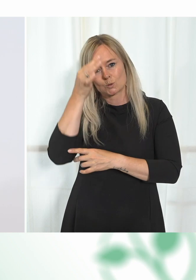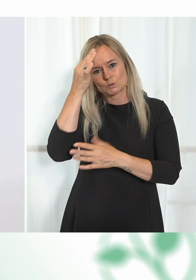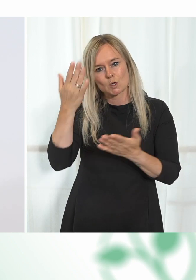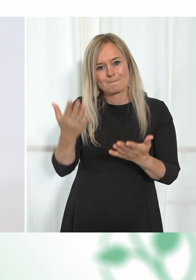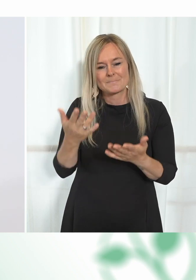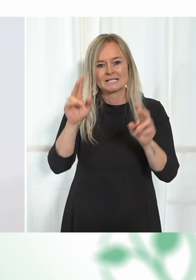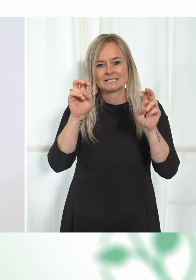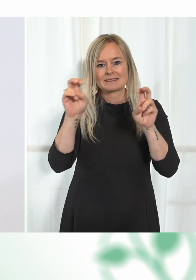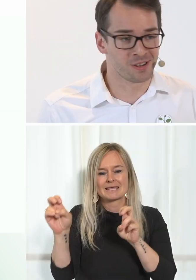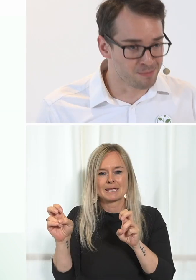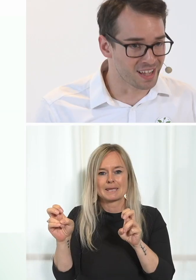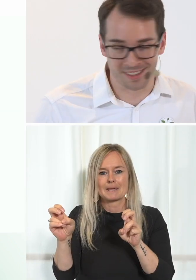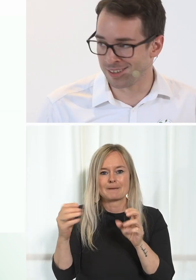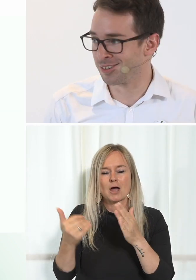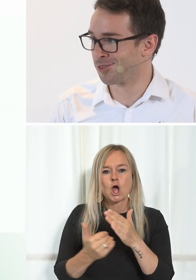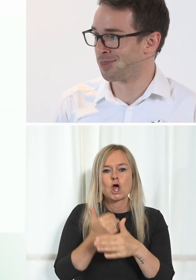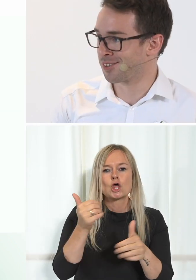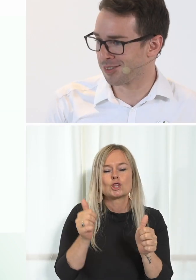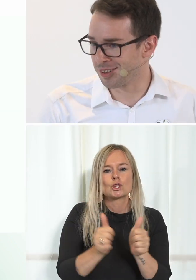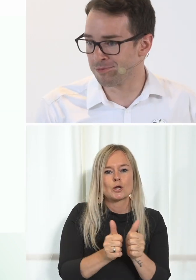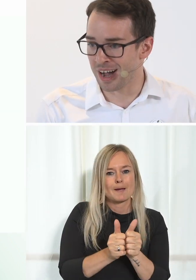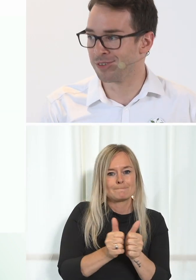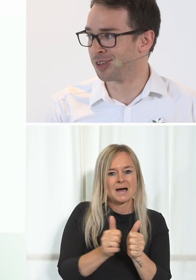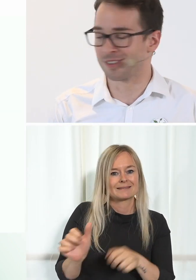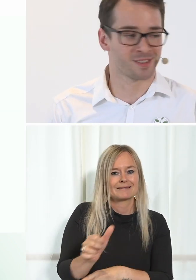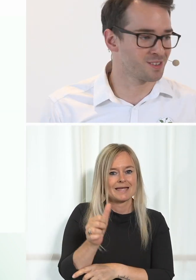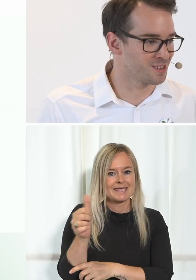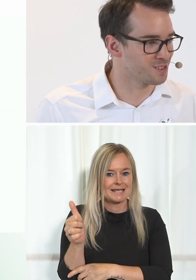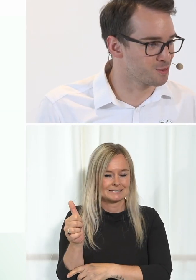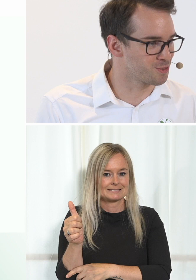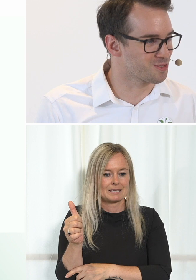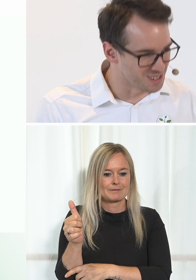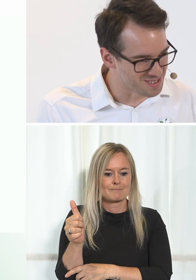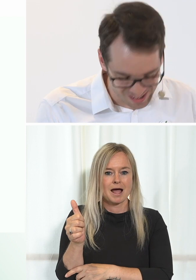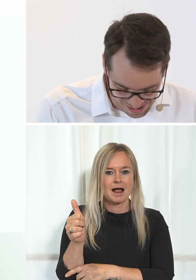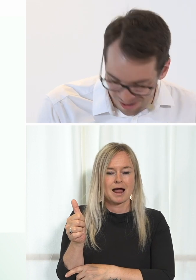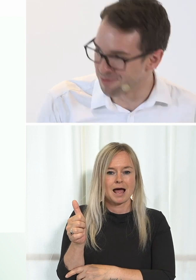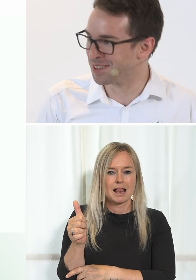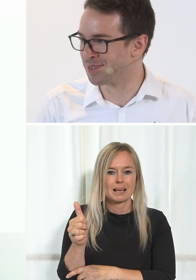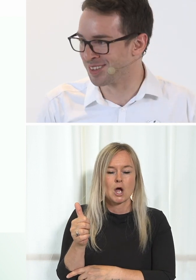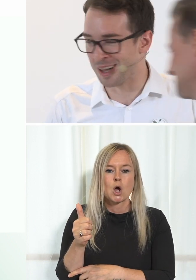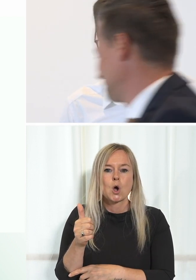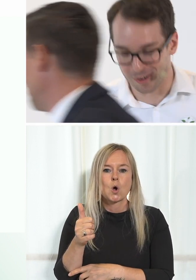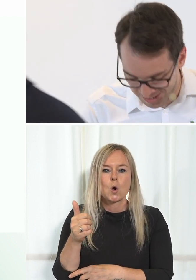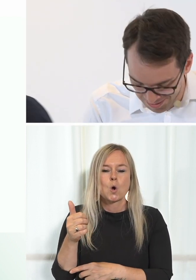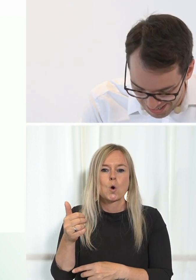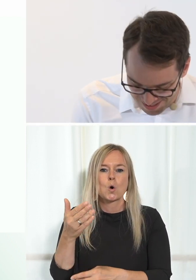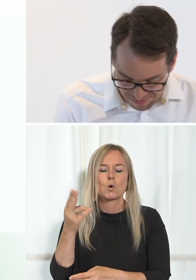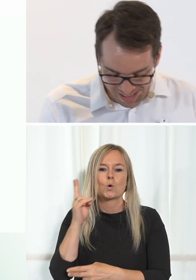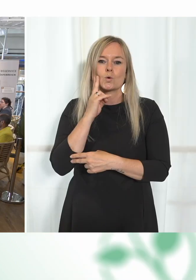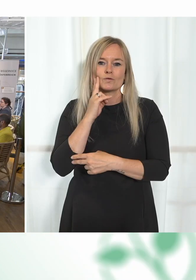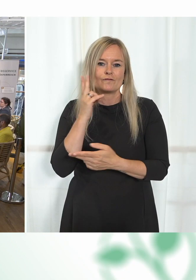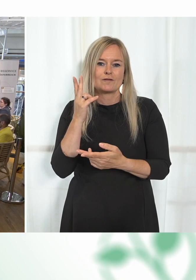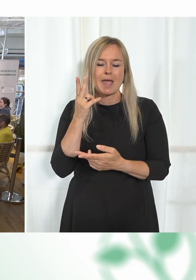Thema kommen. Und zwar von einem neuen Partner, denn zum ersten Mal wird der Zero Project Unternehmensdialog auch mit Business Upper Austria